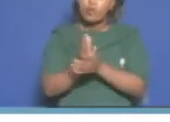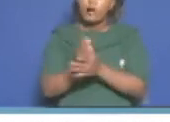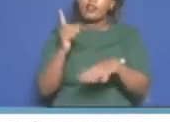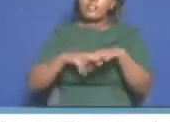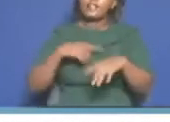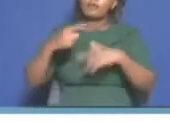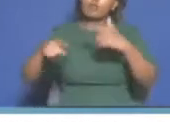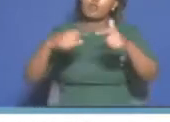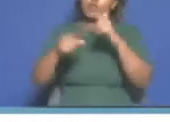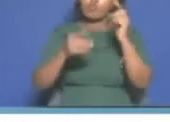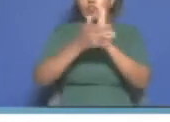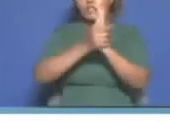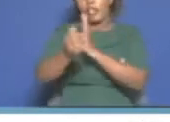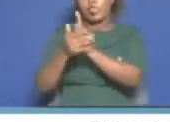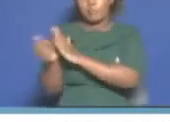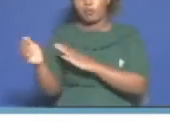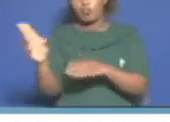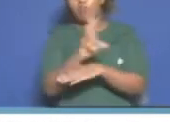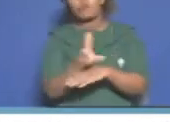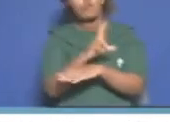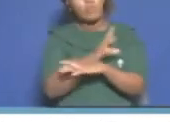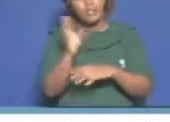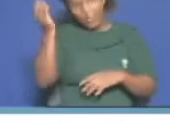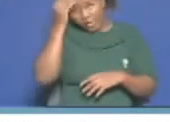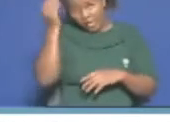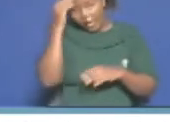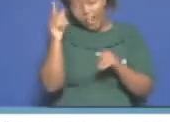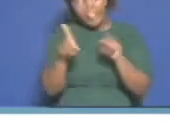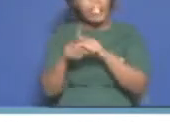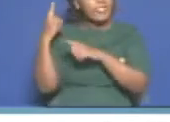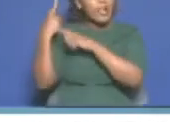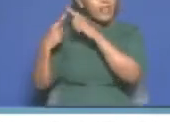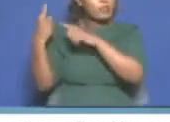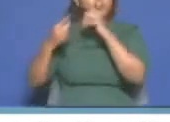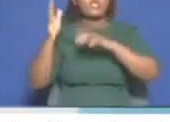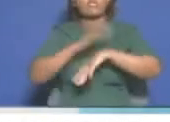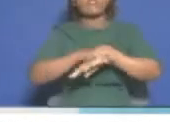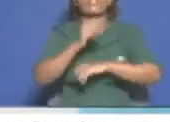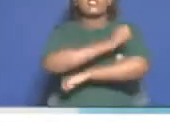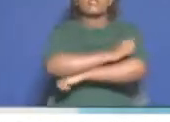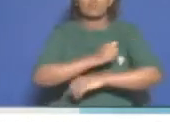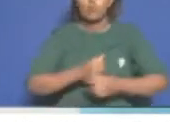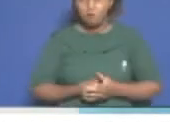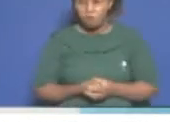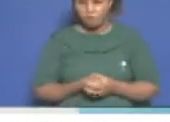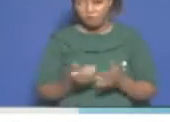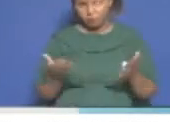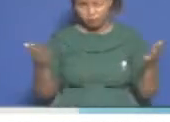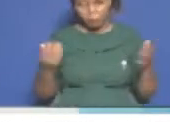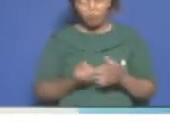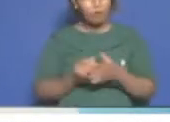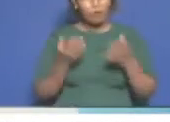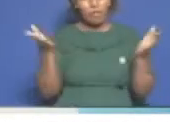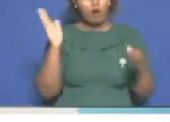kazi ataitekeleza kutokana na yale masomo na ujuzi ambao alipata pale shuleni? Unajua kitu ya cramming